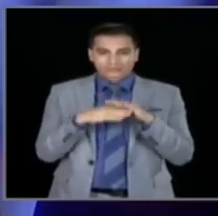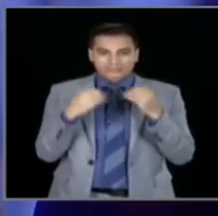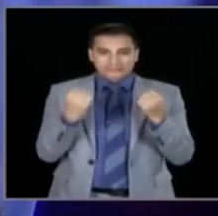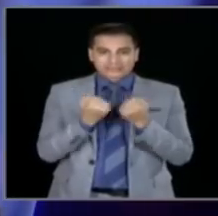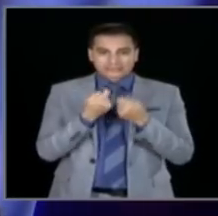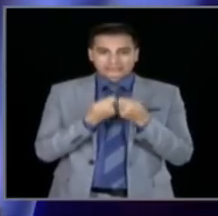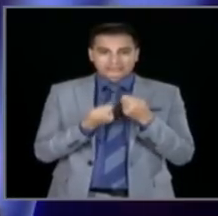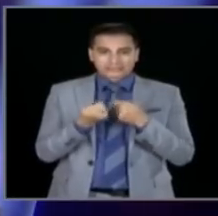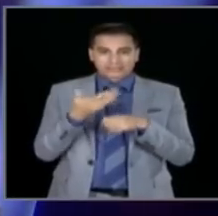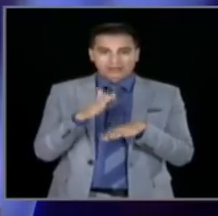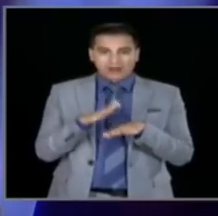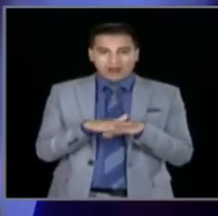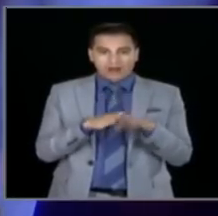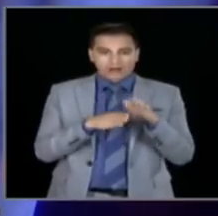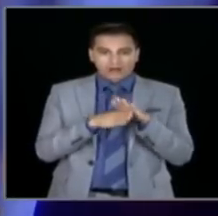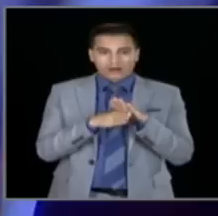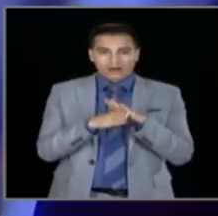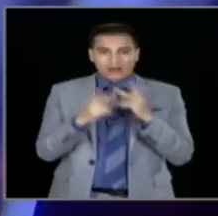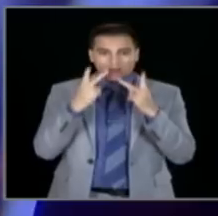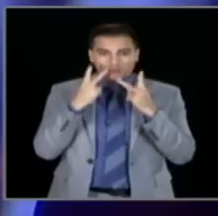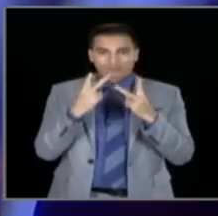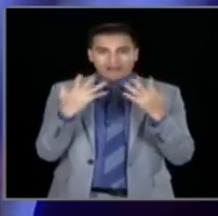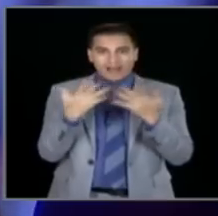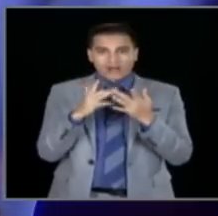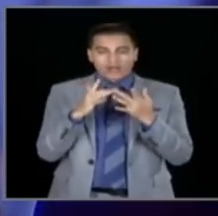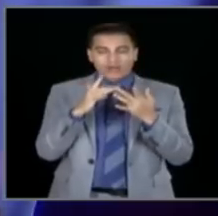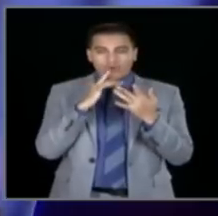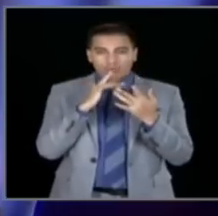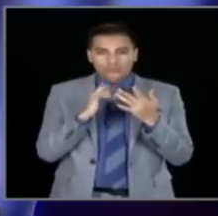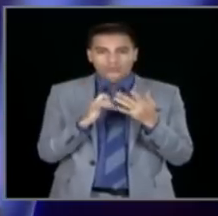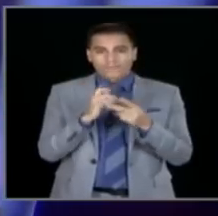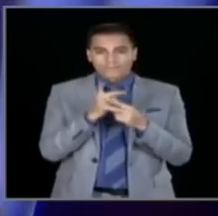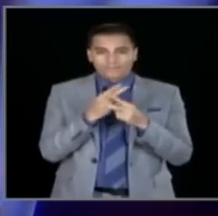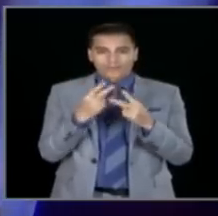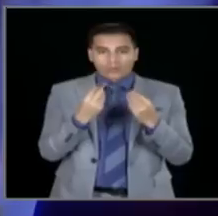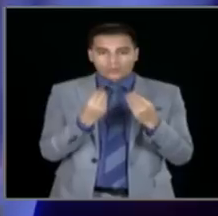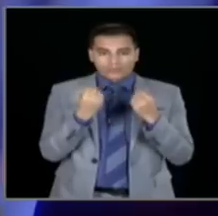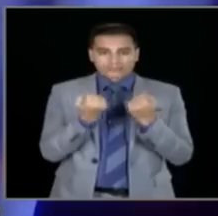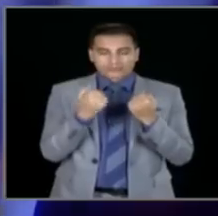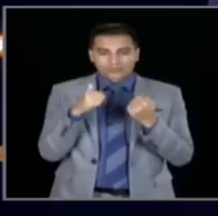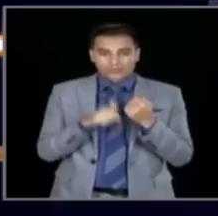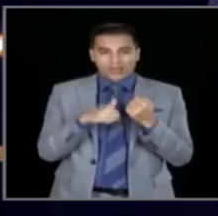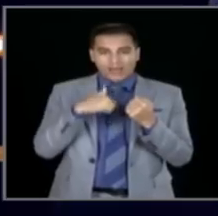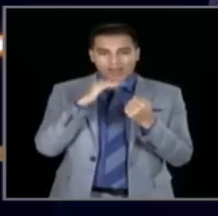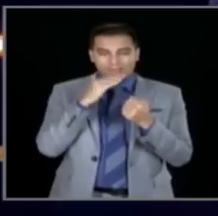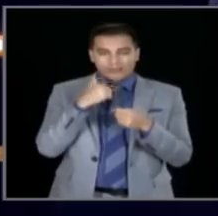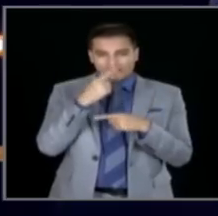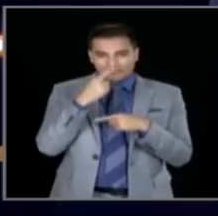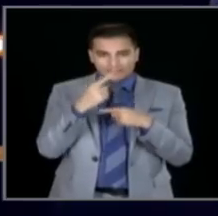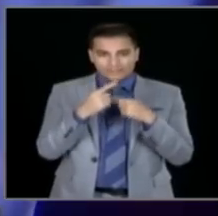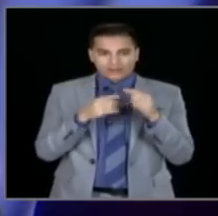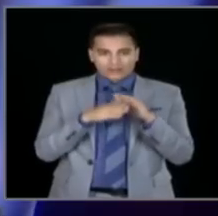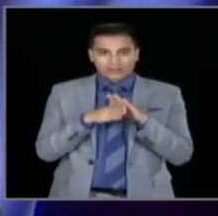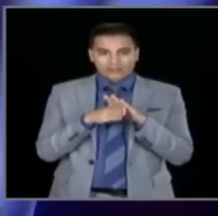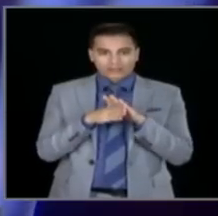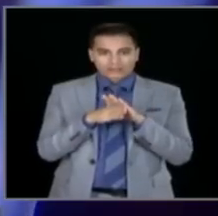من نفسي عن طريق الكورسات، أو إن أنا أشوف حاجات على اليوتيوب أو كده. وحالياً بإذن الله يعني إن أنا هاخد